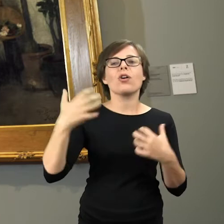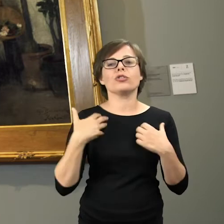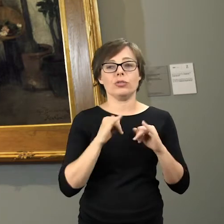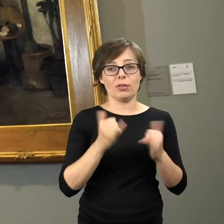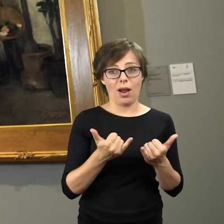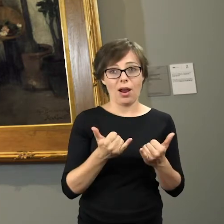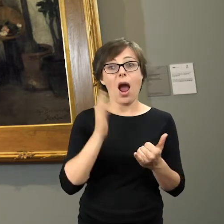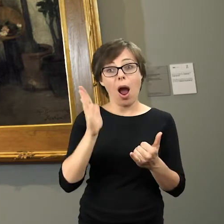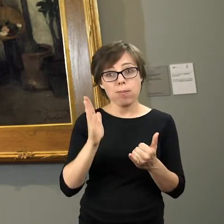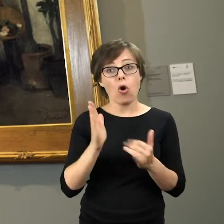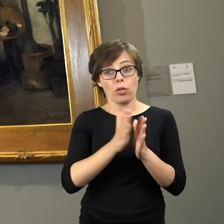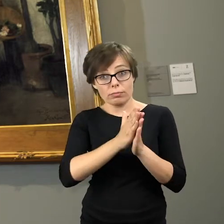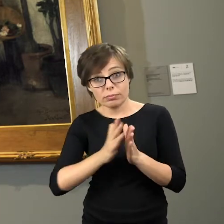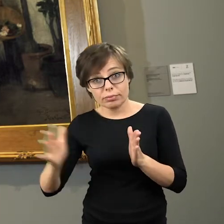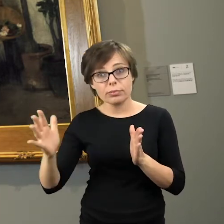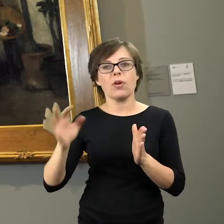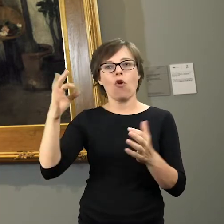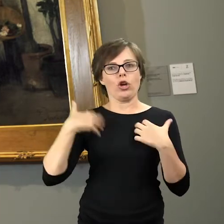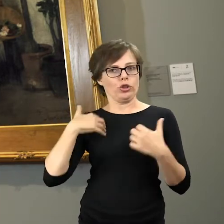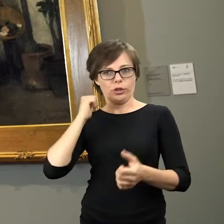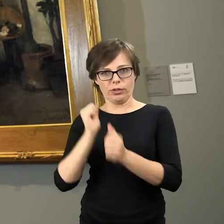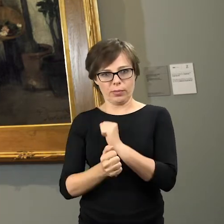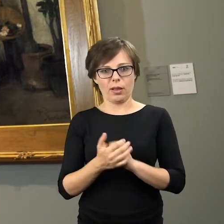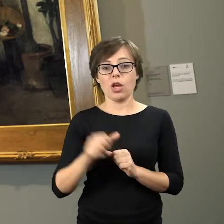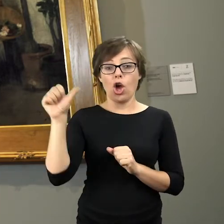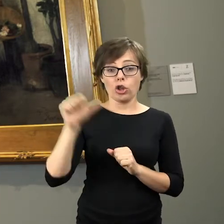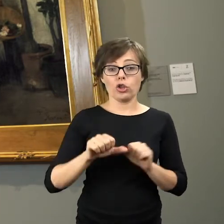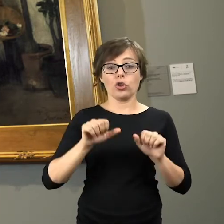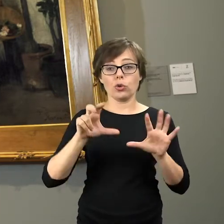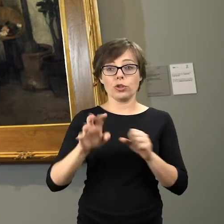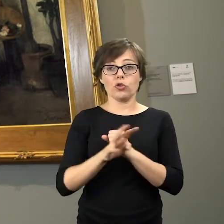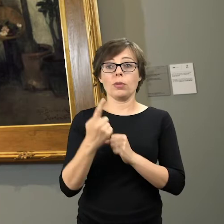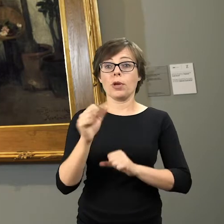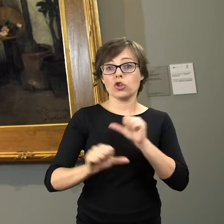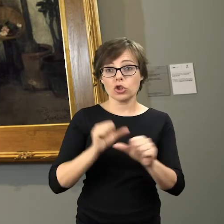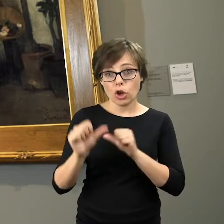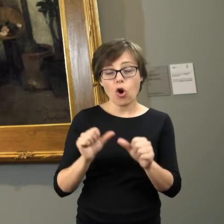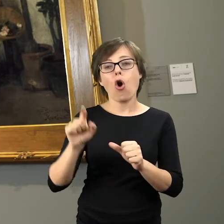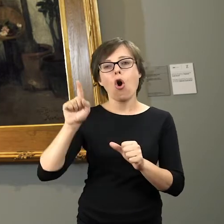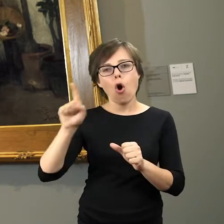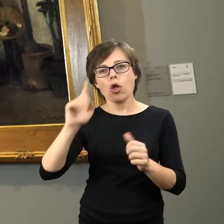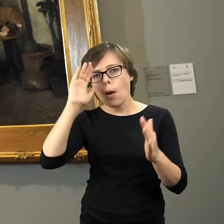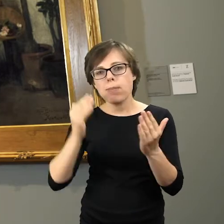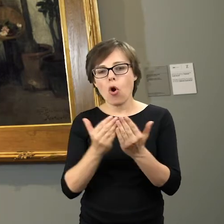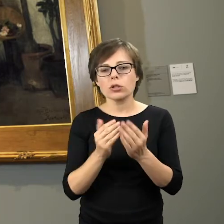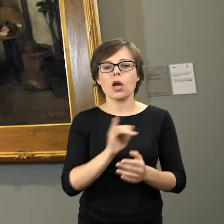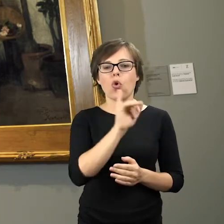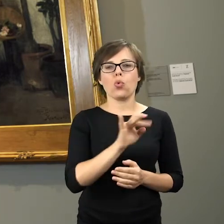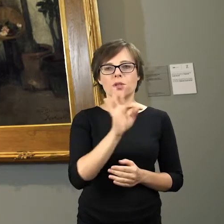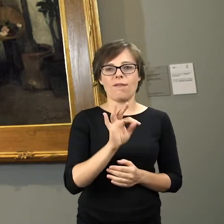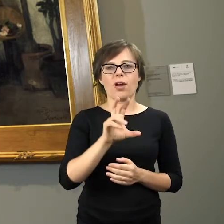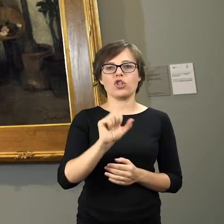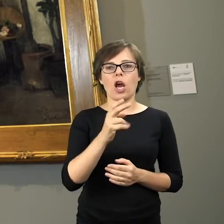życiu. W 1991 roku poznaje Józefa Czajkowskiego, z którym zaręczy się i przez wiele lat